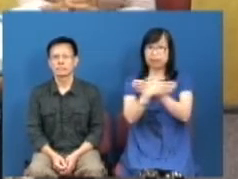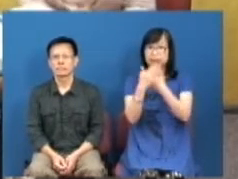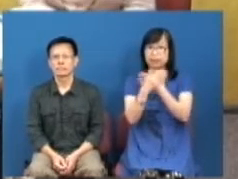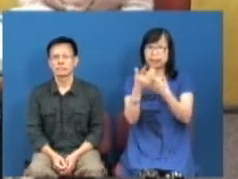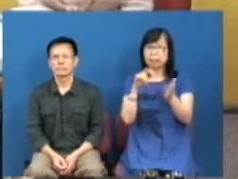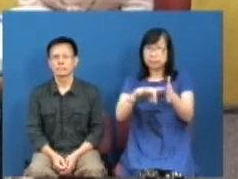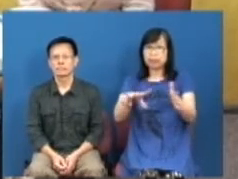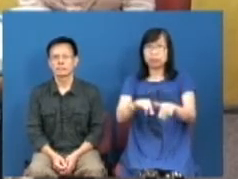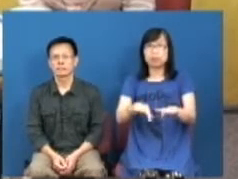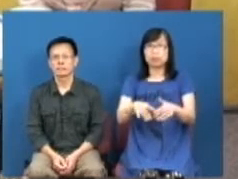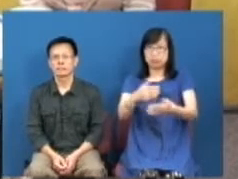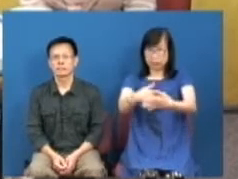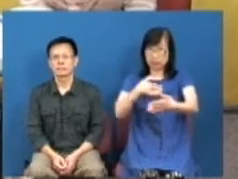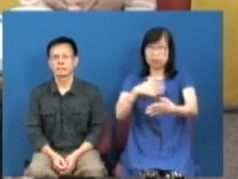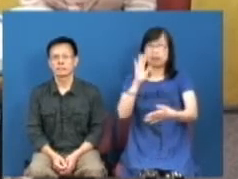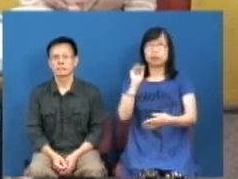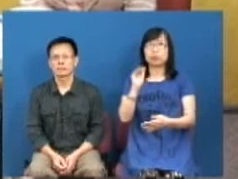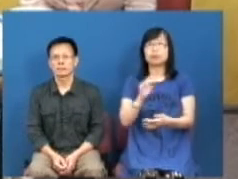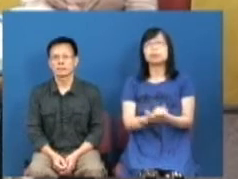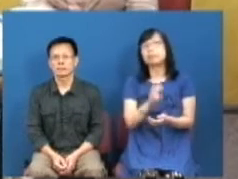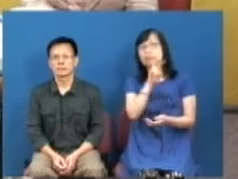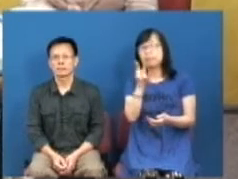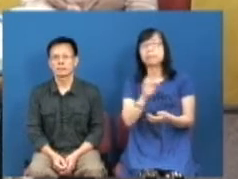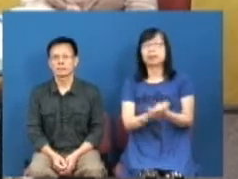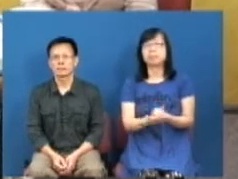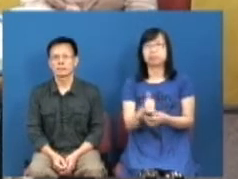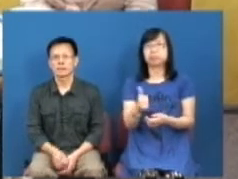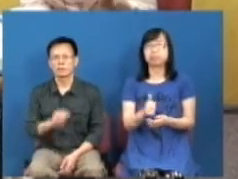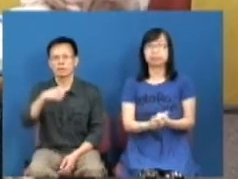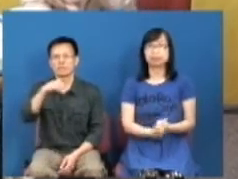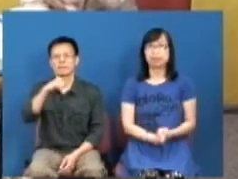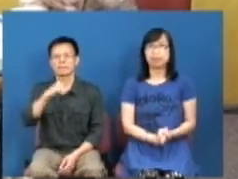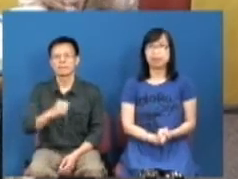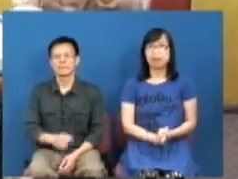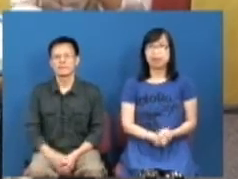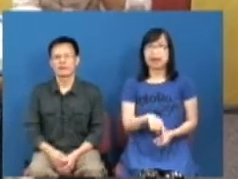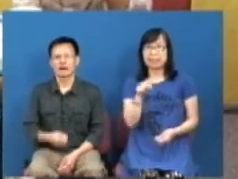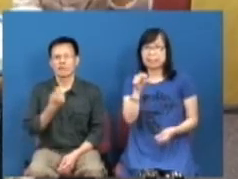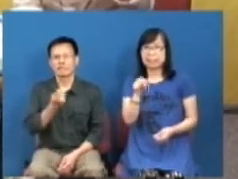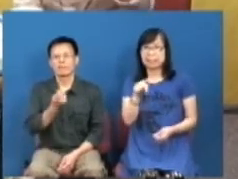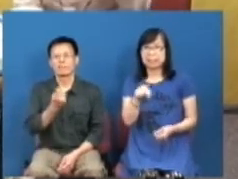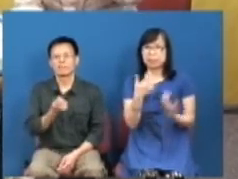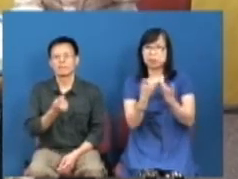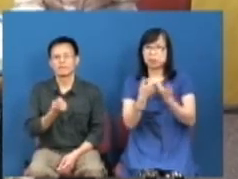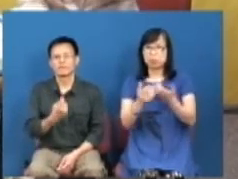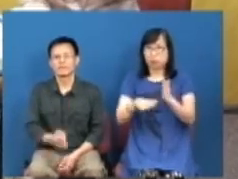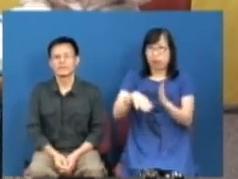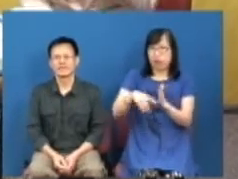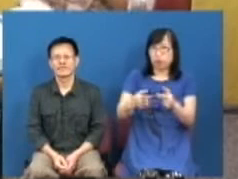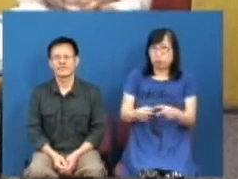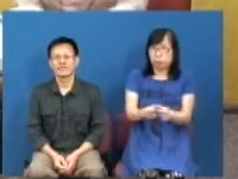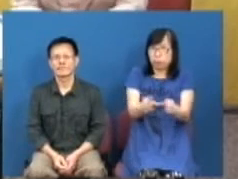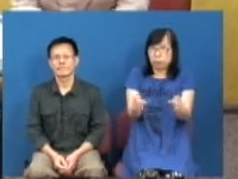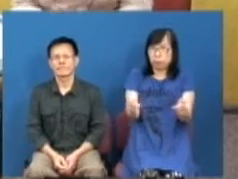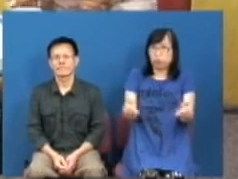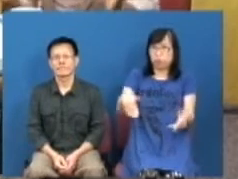電腦前面咧，亦都可以照可以 playback 啦。咁其實都幾好啊。 嗯， 係 啊。 係啊，即係點擊率好多，點擊率越嚟越高嚇，節節上